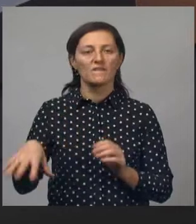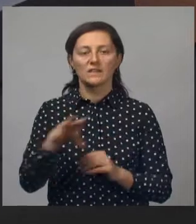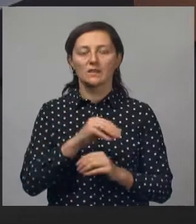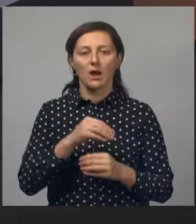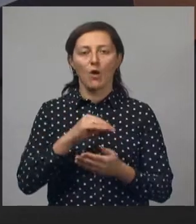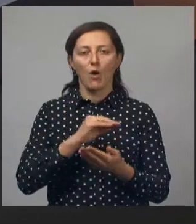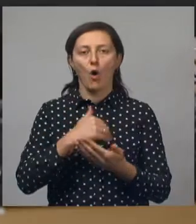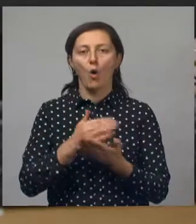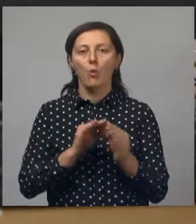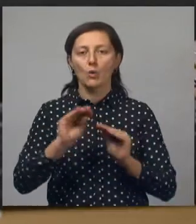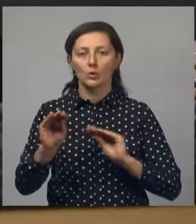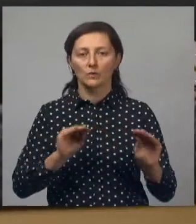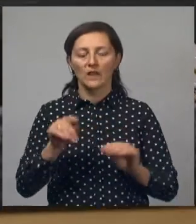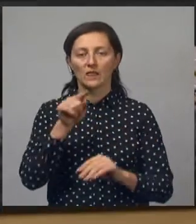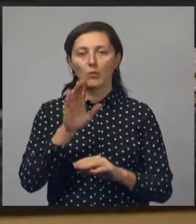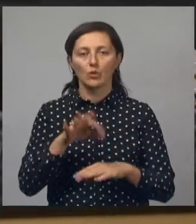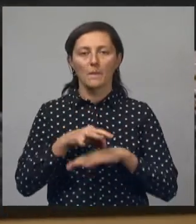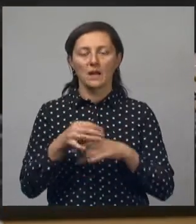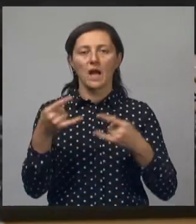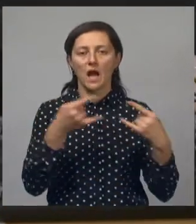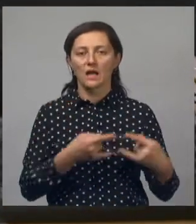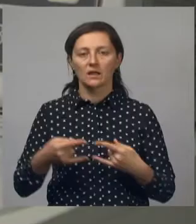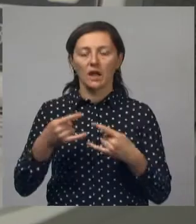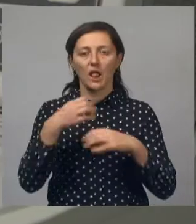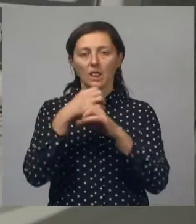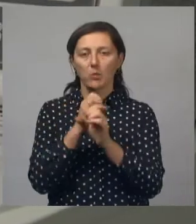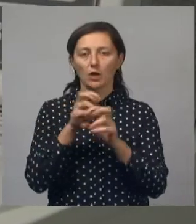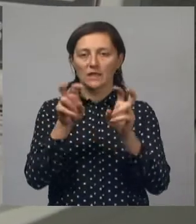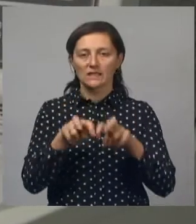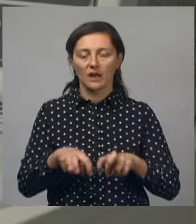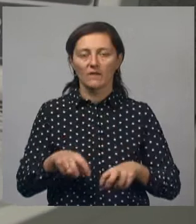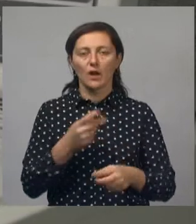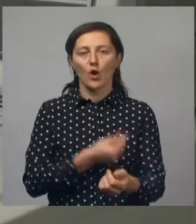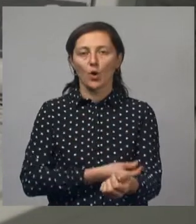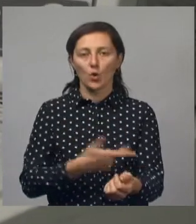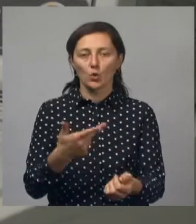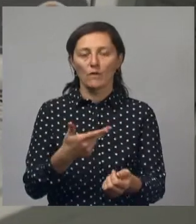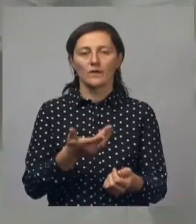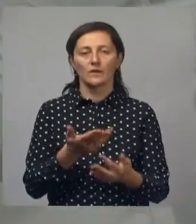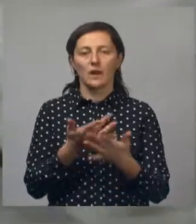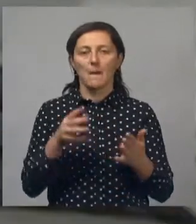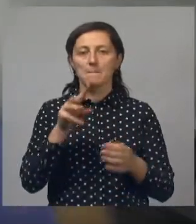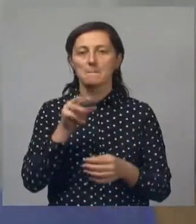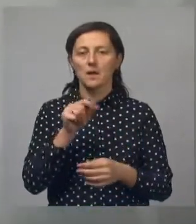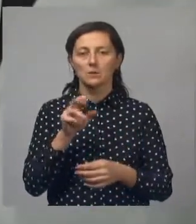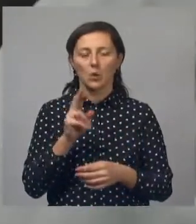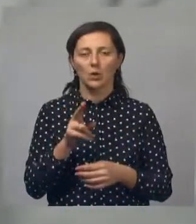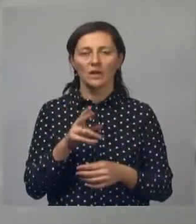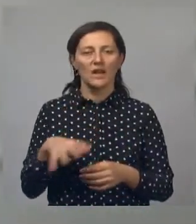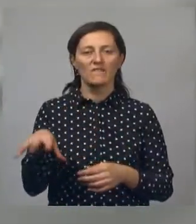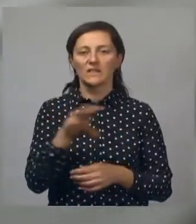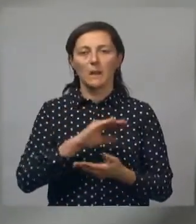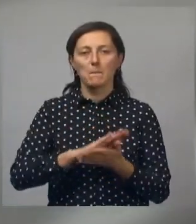диагностическая база. Там будут проводить рентгенологические лабораторные исследования, забор биоматериала, крови, мазки. Все